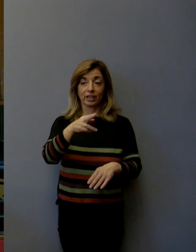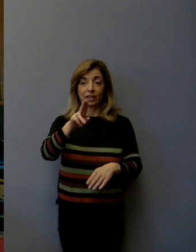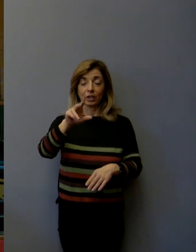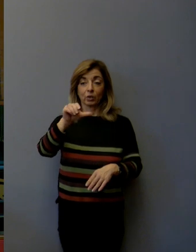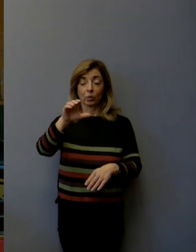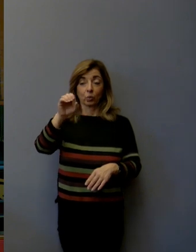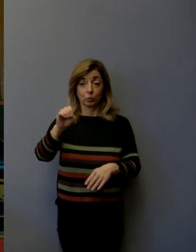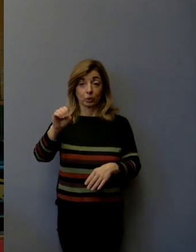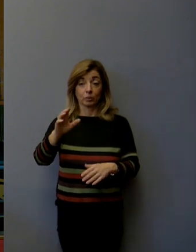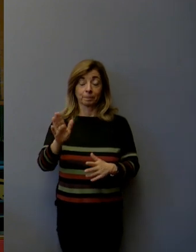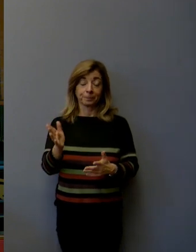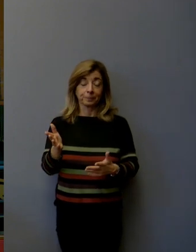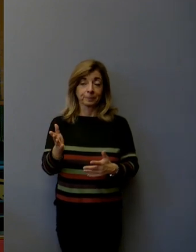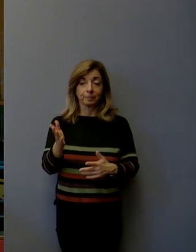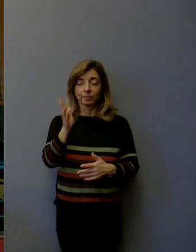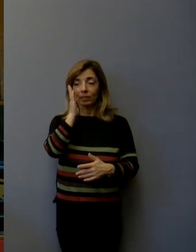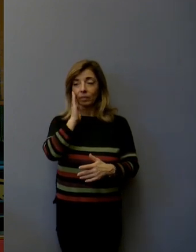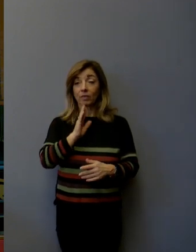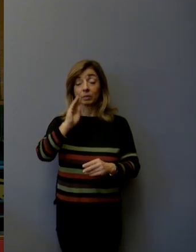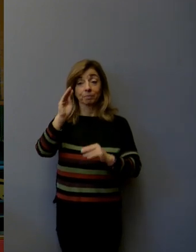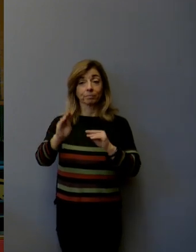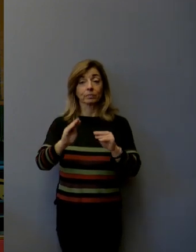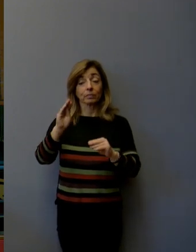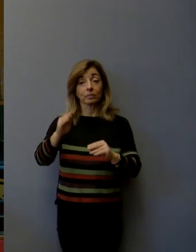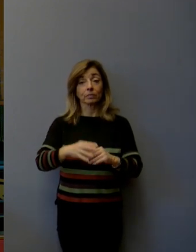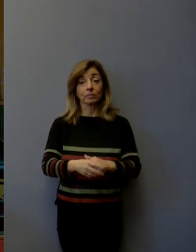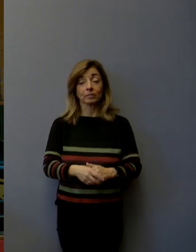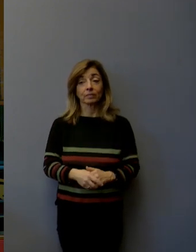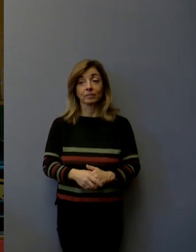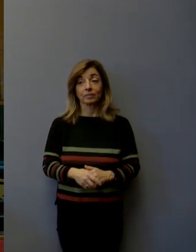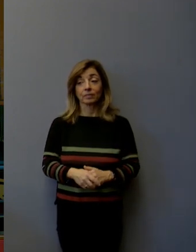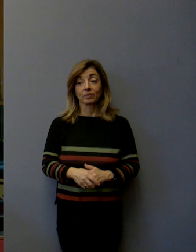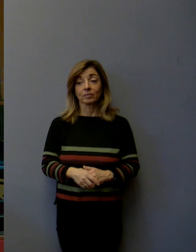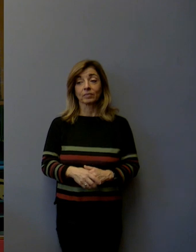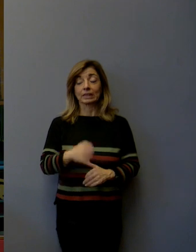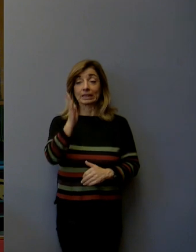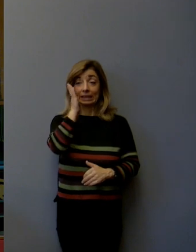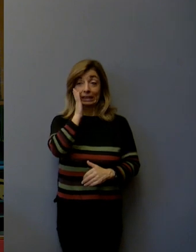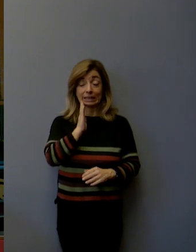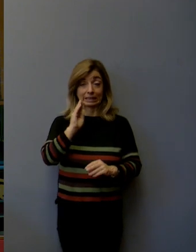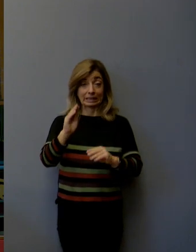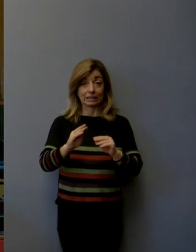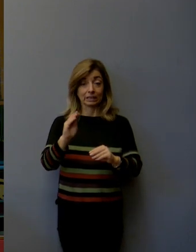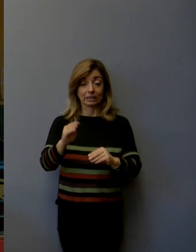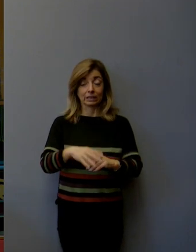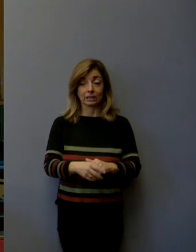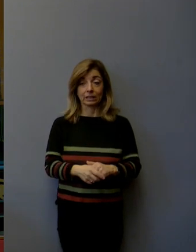e per cortesia chiedo chiedo per chiedo per favore